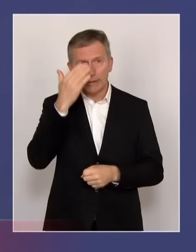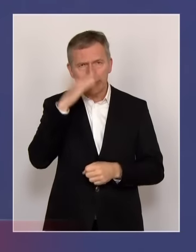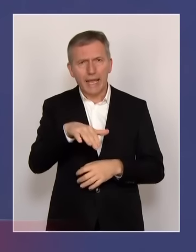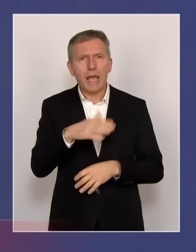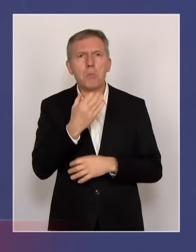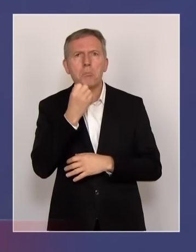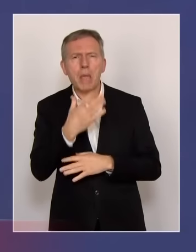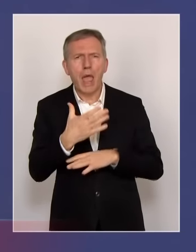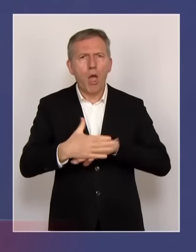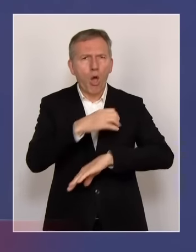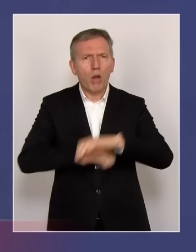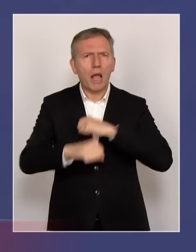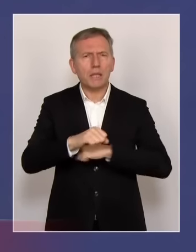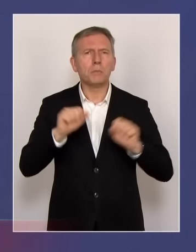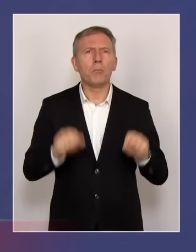organiser,